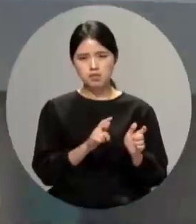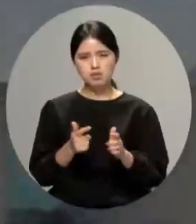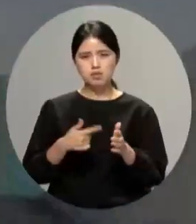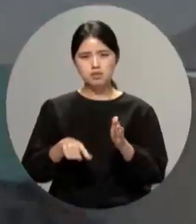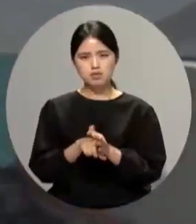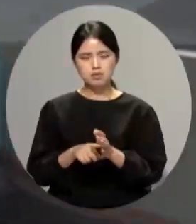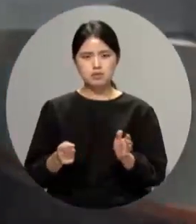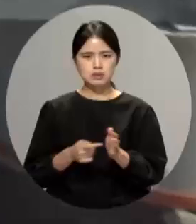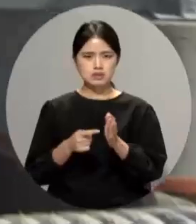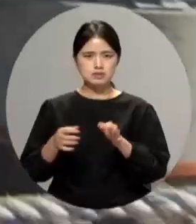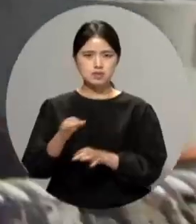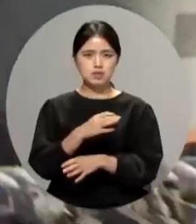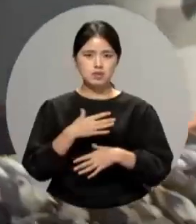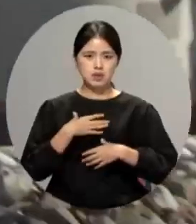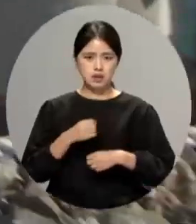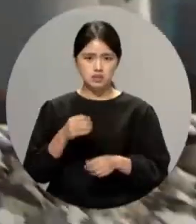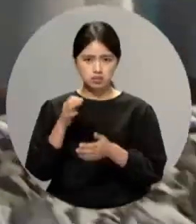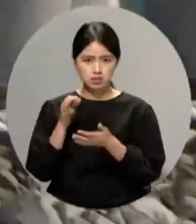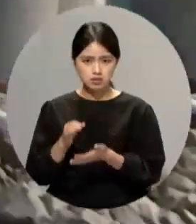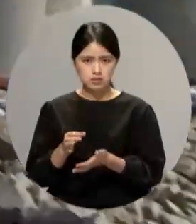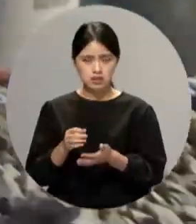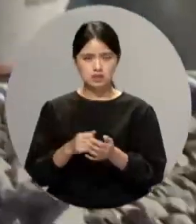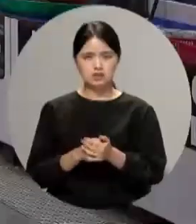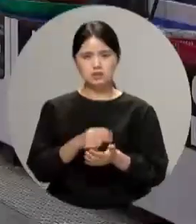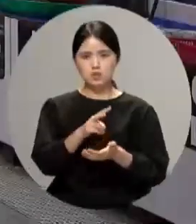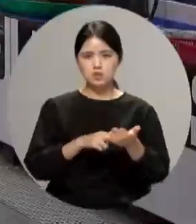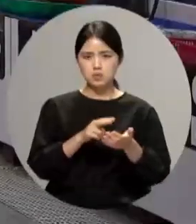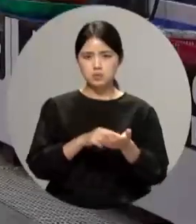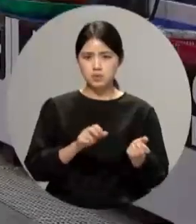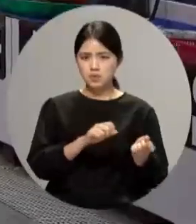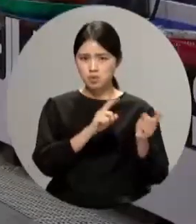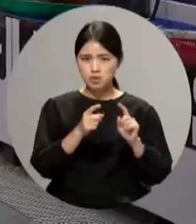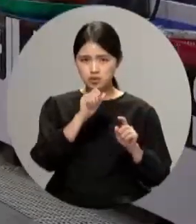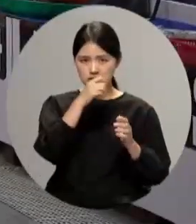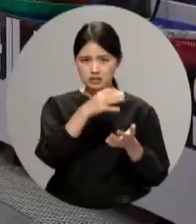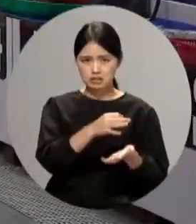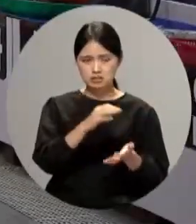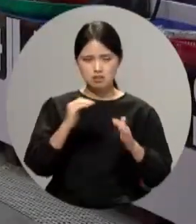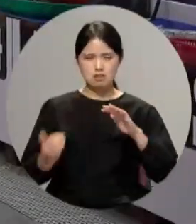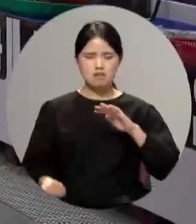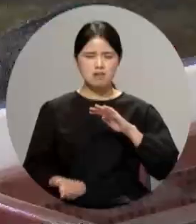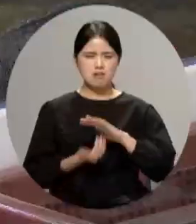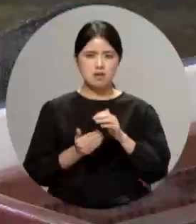긴급 경영안전자금과 수산물 소비 활성화 예산 등을 역대 최대 규모로